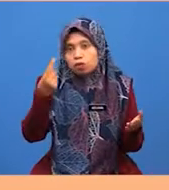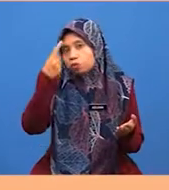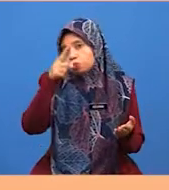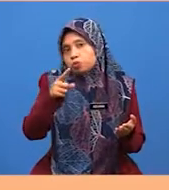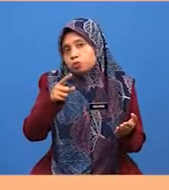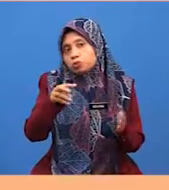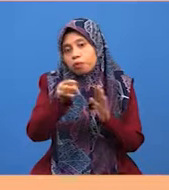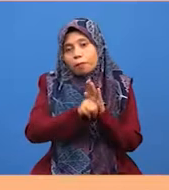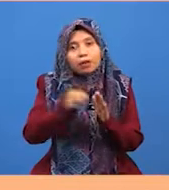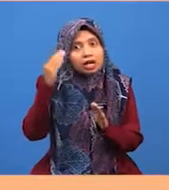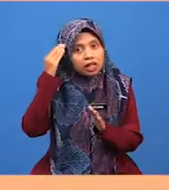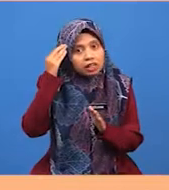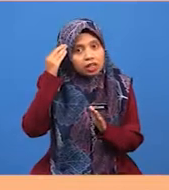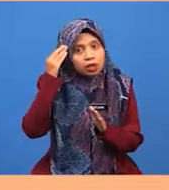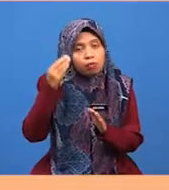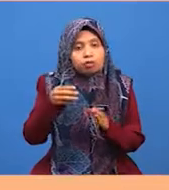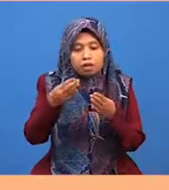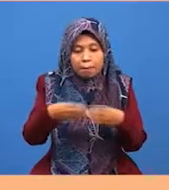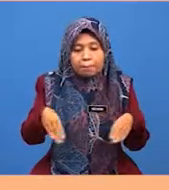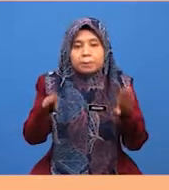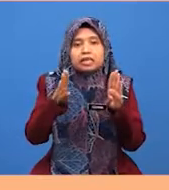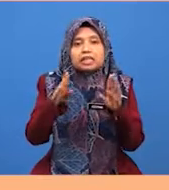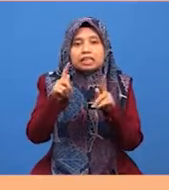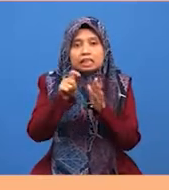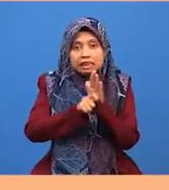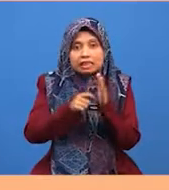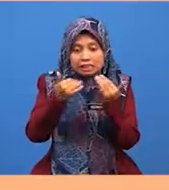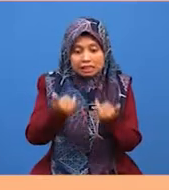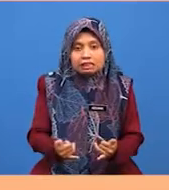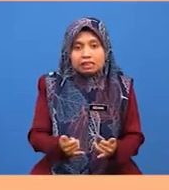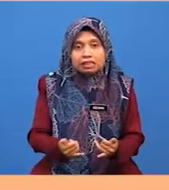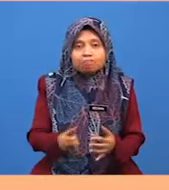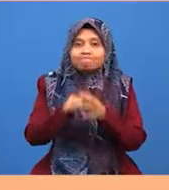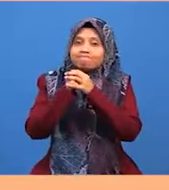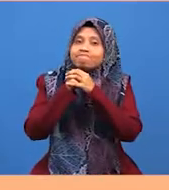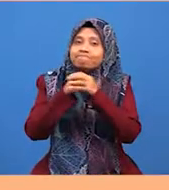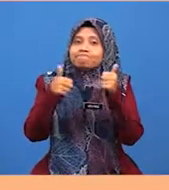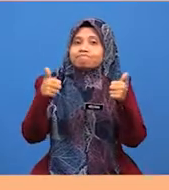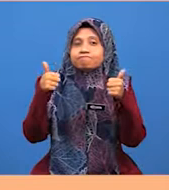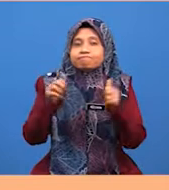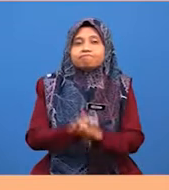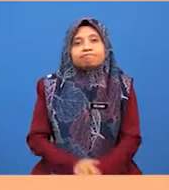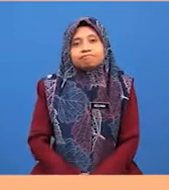untuk mengetahui berita terkini. Tahniah.